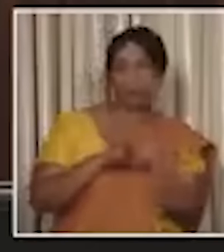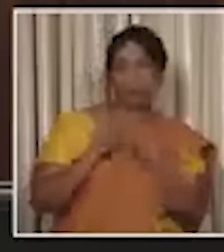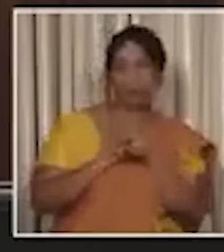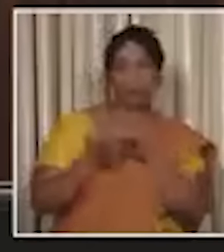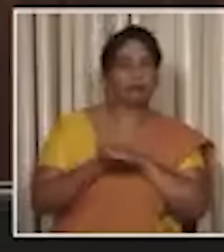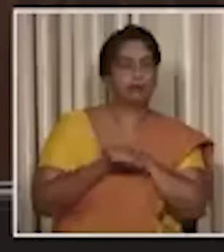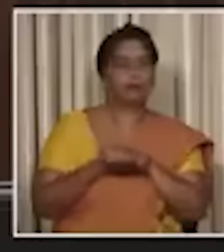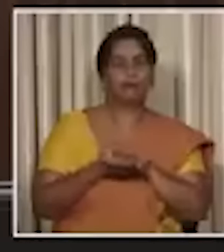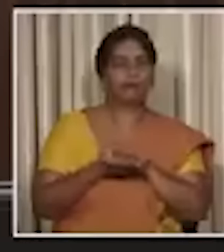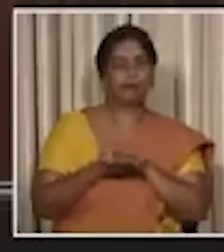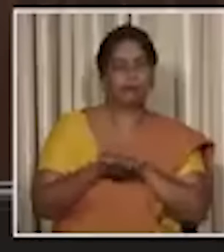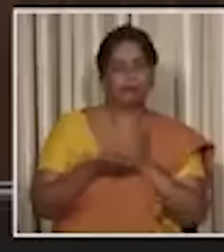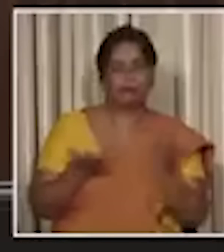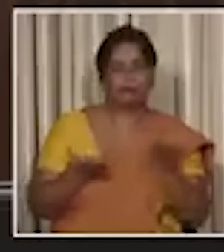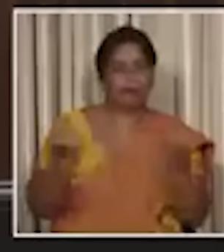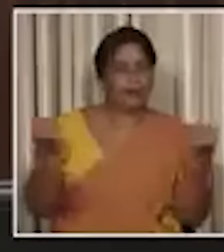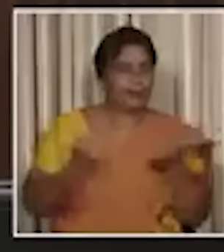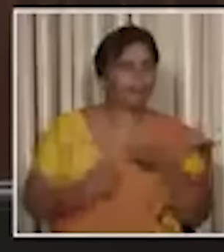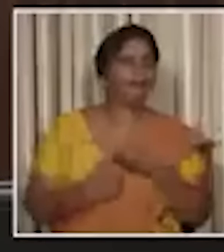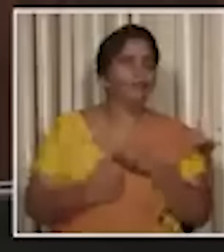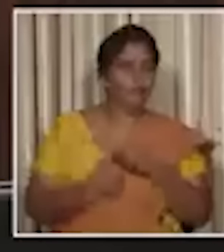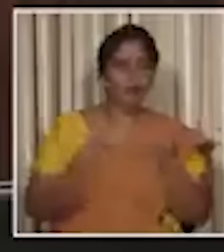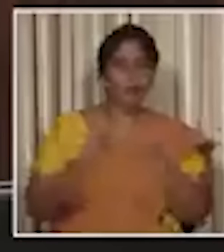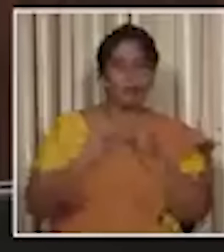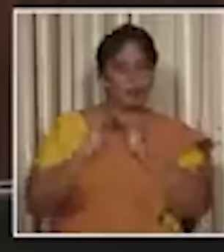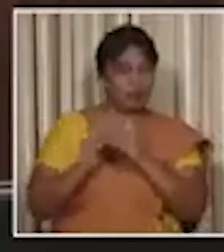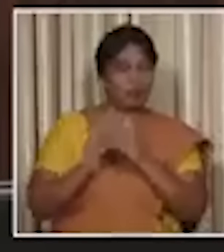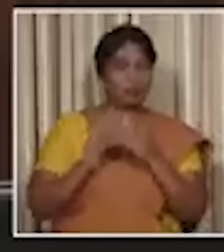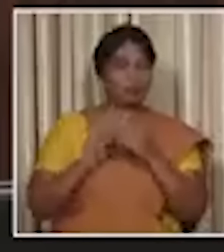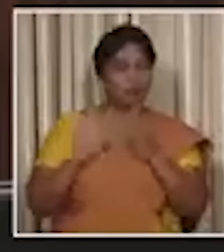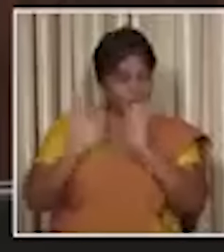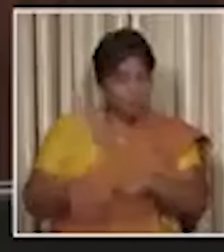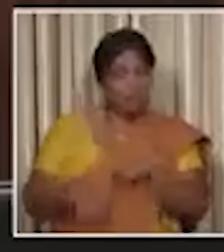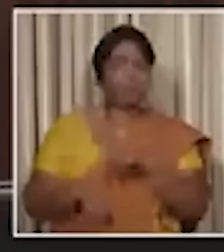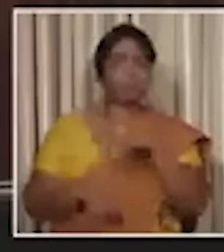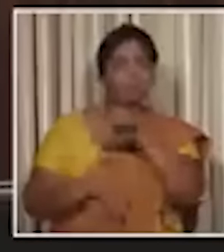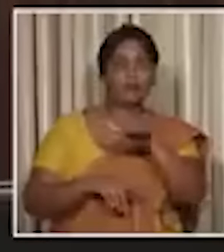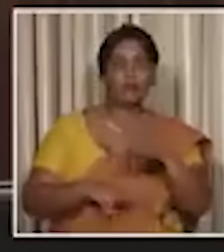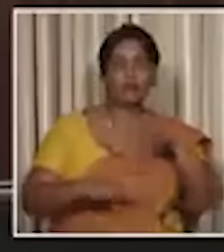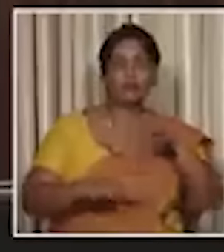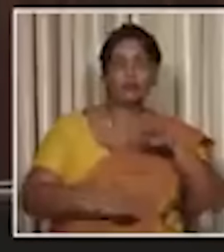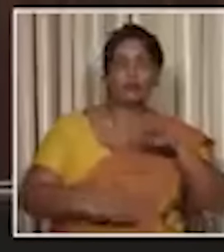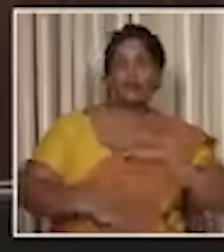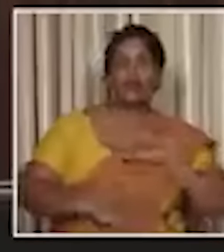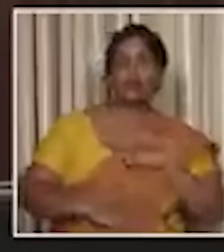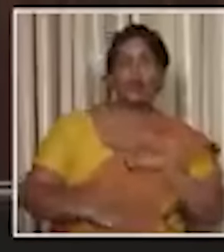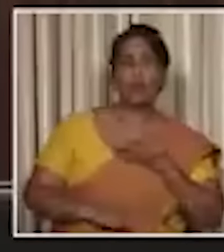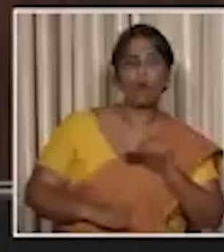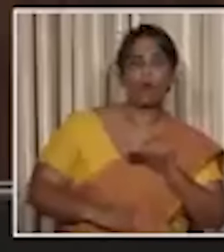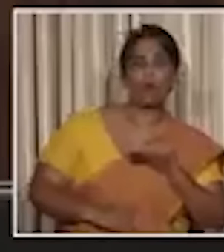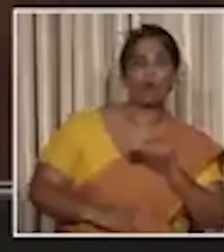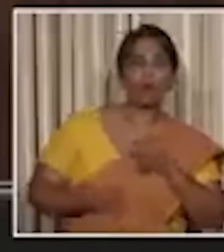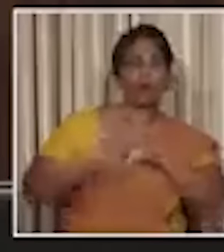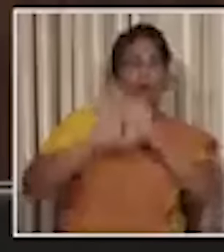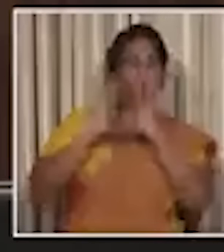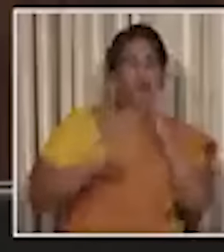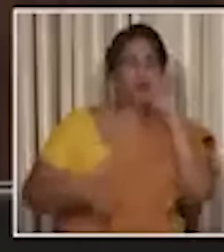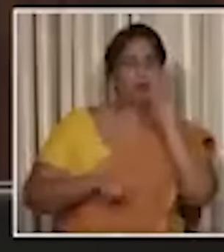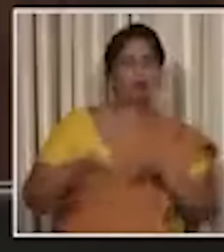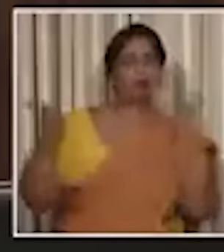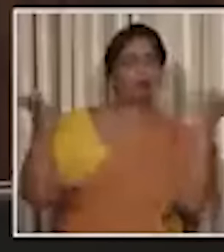38 பேர் இருக்கின்றார்கள். அன்றாட சந்தை 38 பயன்படுத்துகின்ற ஒரு சந்தை, இது சிறிய ஒரு சந்தை. எமது முயற்சியாளர்களுக்கு, வியாபாரிகளுக்கு,